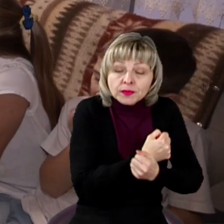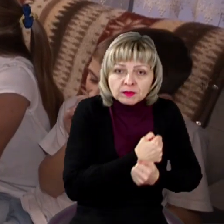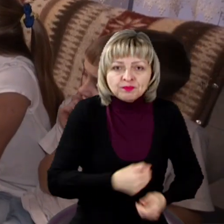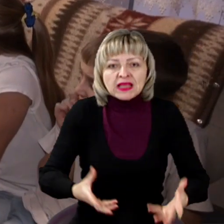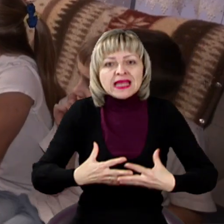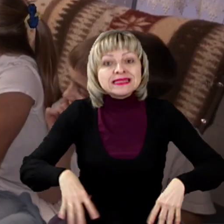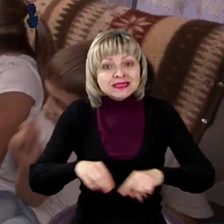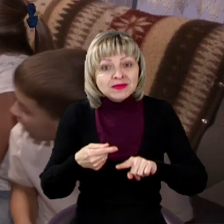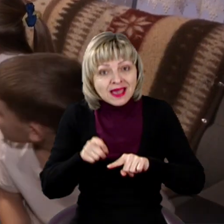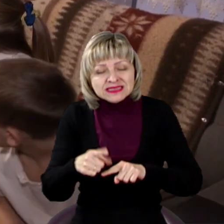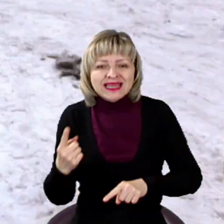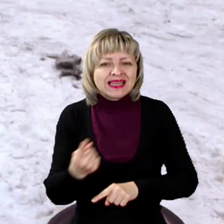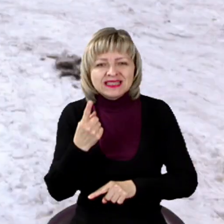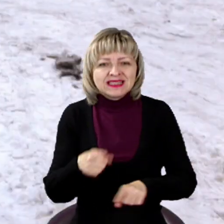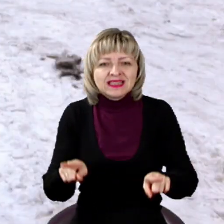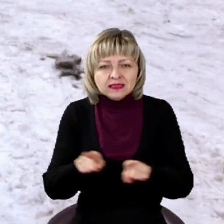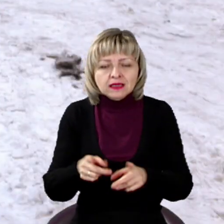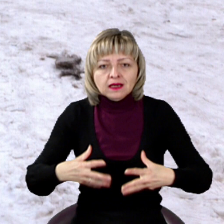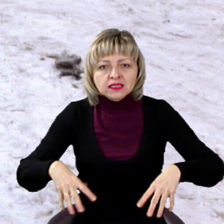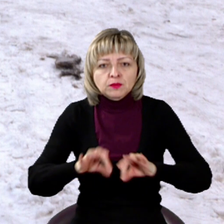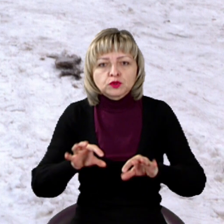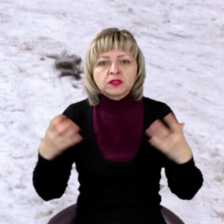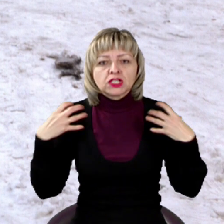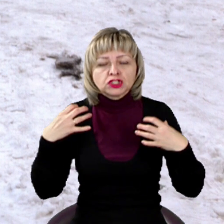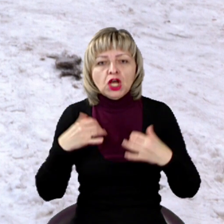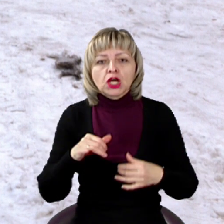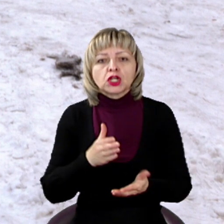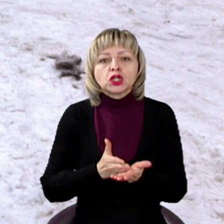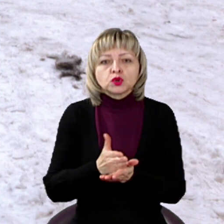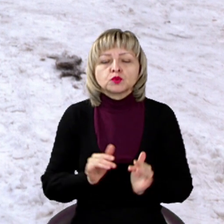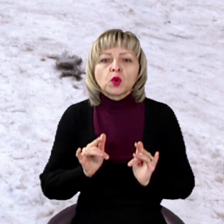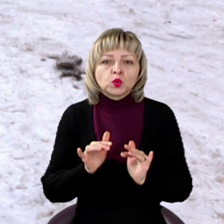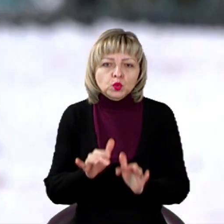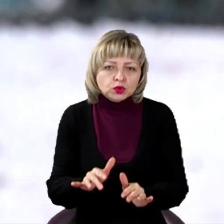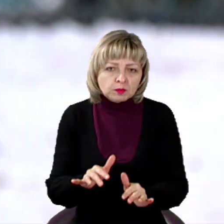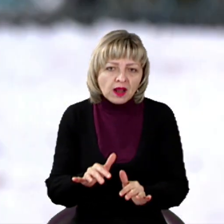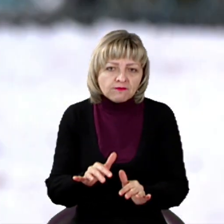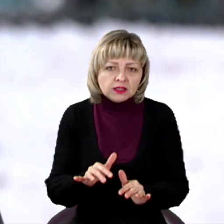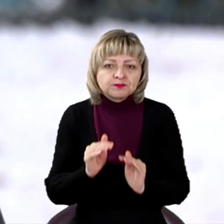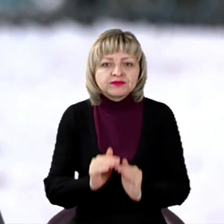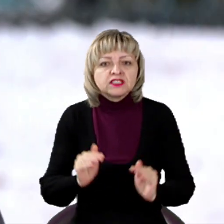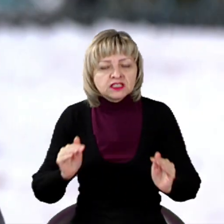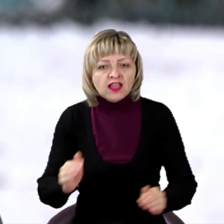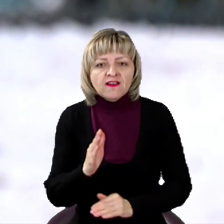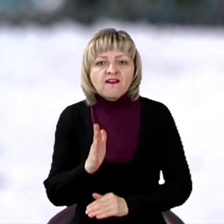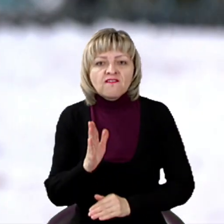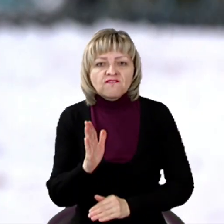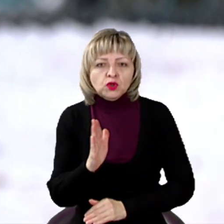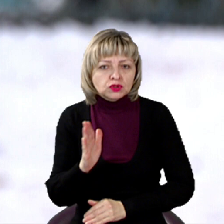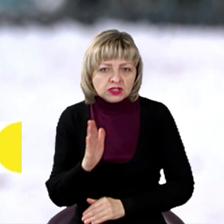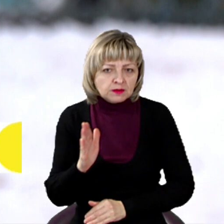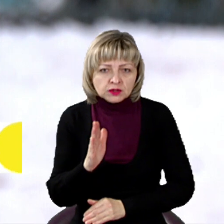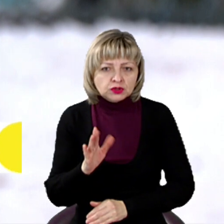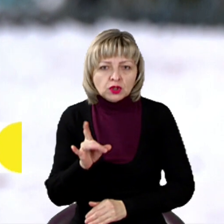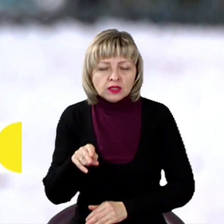Степаніків – єдина патронатна, розповідає начальниця служби у справах дітей Володимирської міськради Лілія Сидорук. Наша